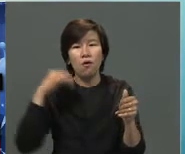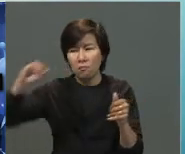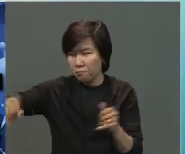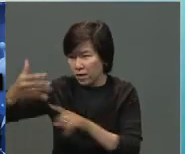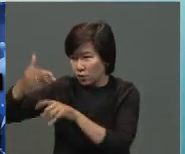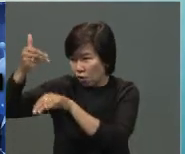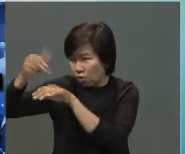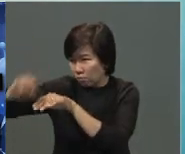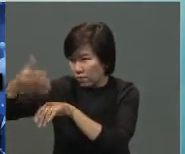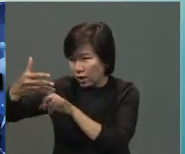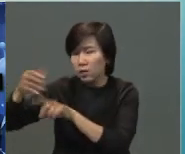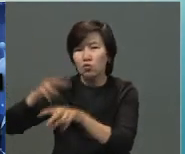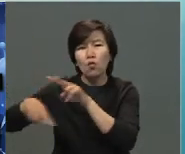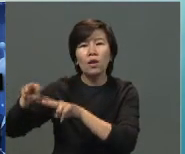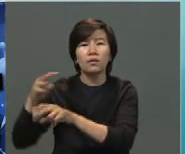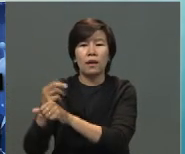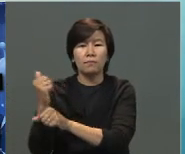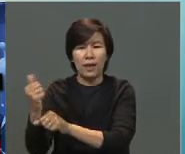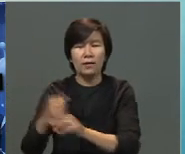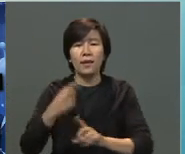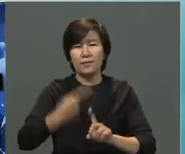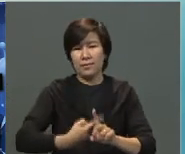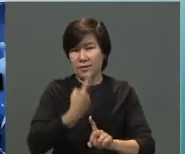นาทีก็ทำให้เด็กได้ต้องลุกขึ้นมาบ้างนะครับเธอที่สำคัญแอปไทยชนะต้องเช็คเข้าออกตลอดนะครับแล้วก็ให้มีทางขวามือคือต้องมีกล้องวงจรปิดครอบคุมพื้นที่ร้านนะครับทุกอย่างเพื่อเวลาเกิดเหตุจะได้มีการติดตามได้นะครับเช่นเดียวกันครับ1เดือนนะครับอันนี้ต้องมาดูแล้วก็งดบริการเครื่องดื่มอาหารทั้งหลายไม่มีนะครับแล้วก็ไม่ให้มีการรวมกลุ่มกันเนอะงดกิจกรรมที่เป็นการแจกรางวัลอะไรทั้งหลายนะครับมาดูอันนี้สำคัญครับเรื่องของกิจการ